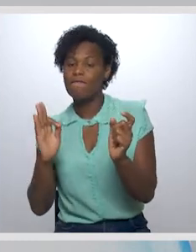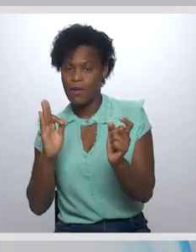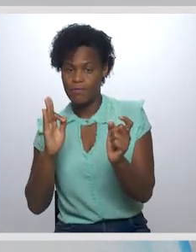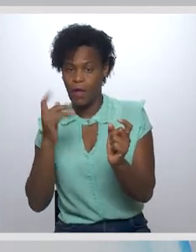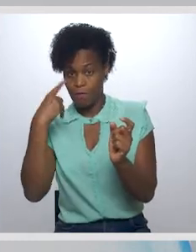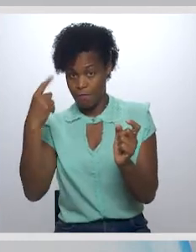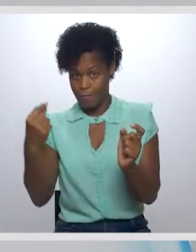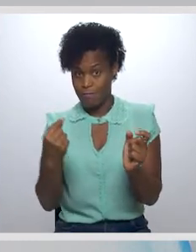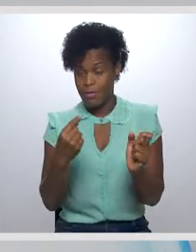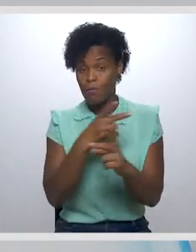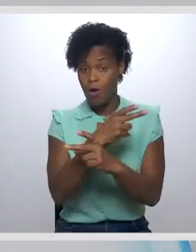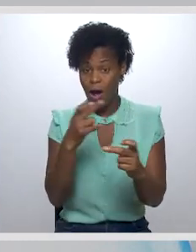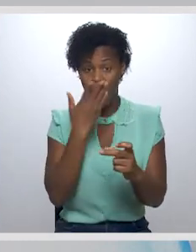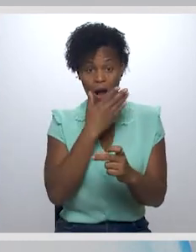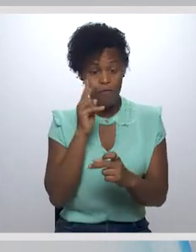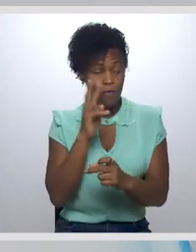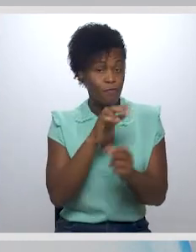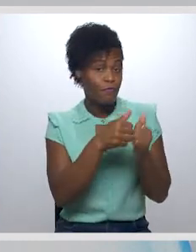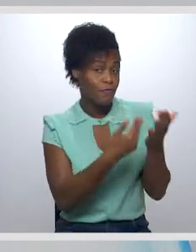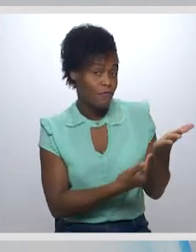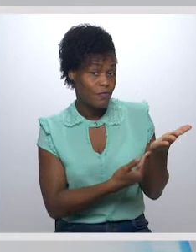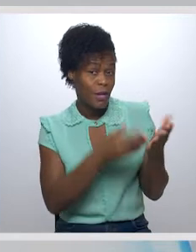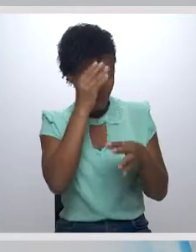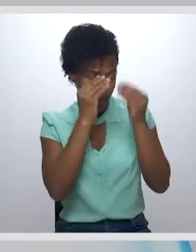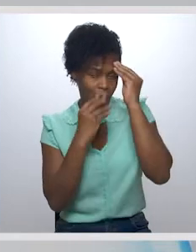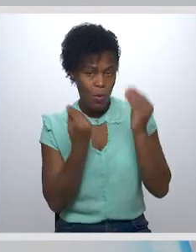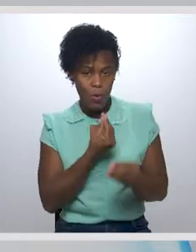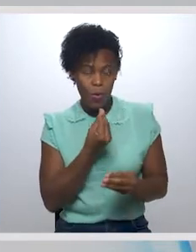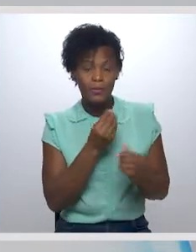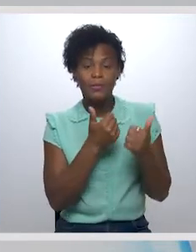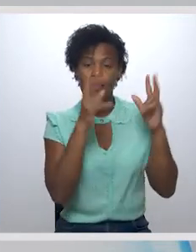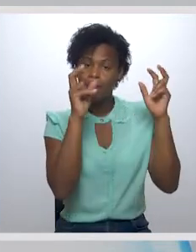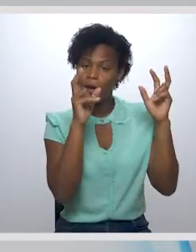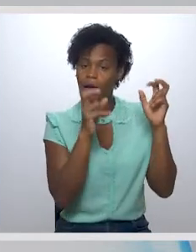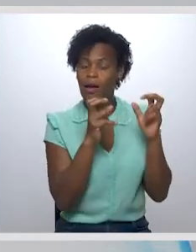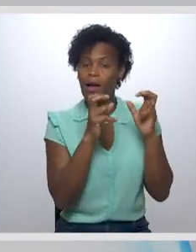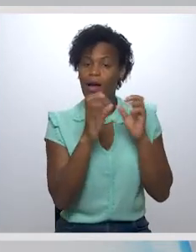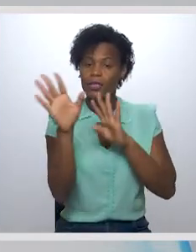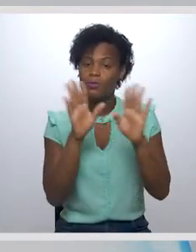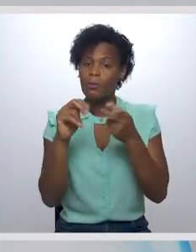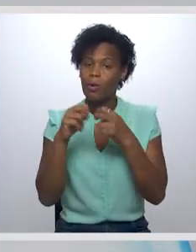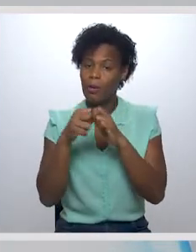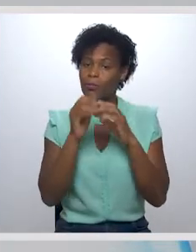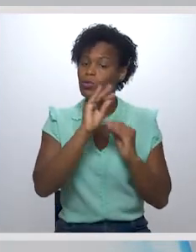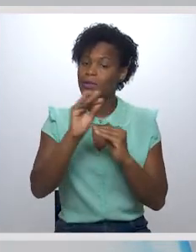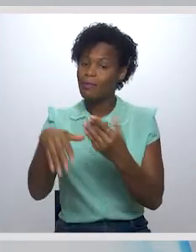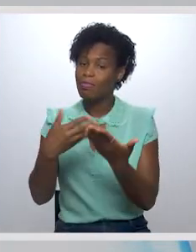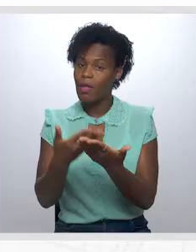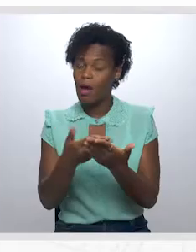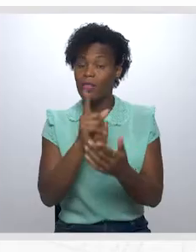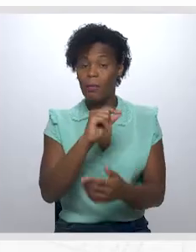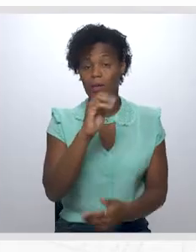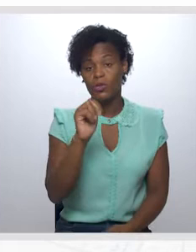avez besoin de votre fiche apprenant qui s'intitule « Exposer un problème, donner un conseil », le